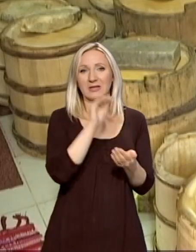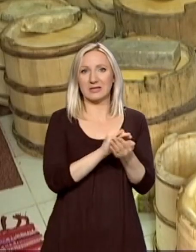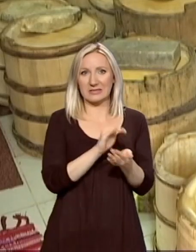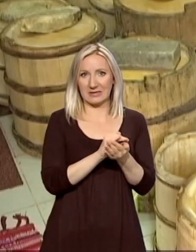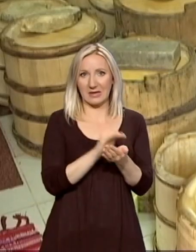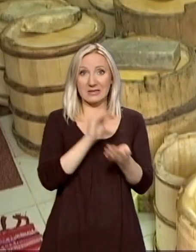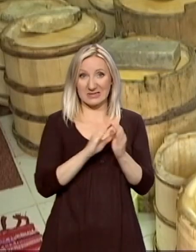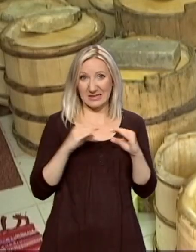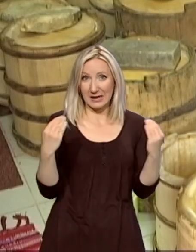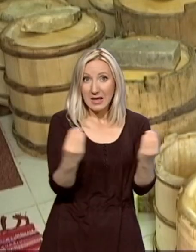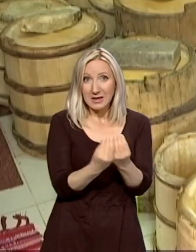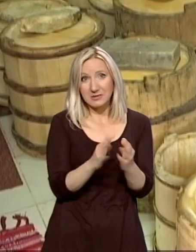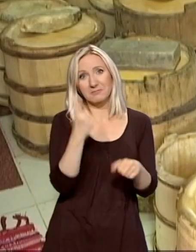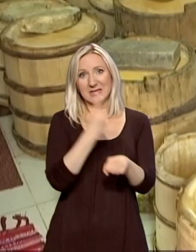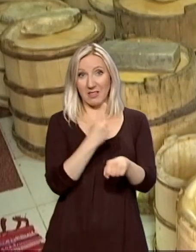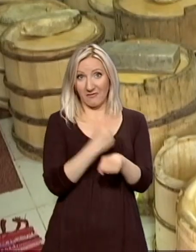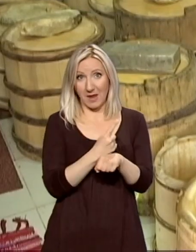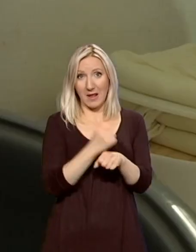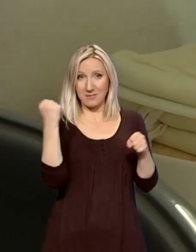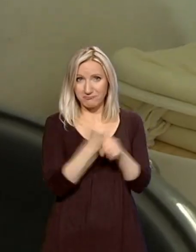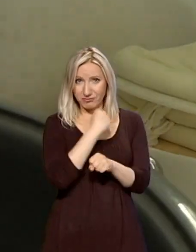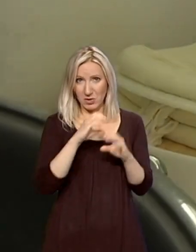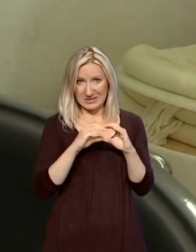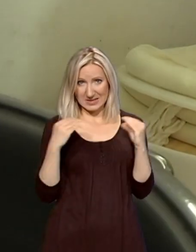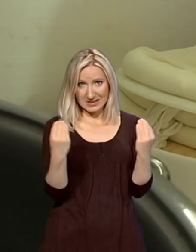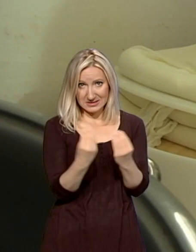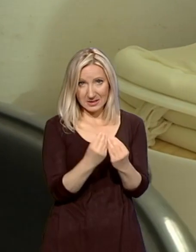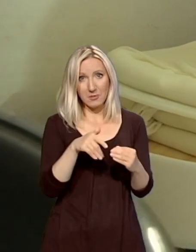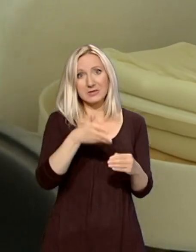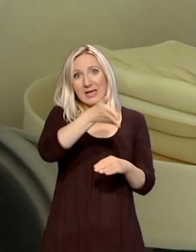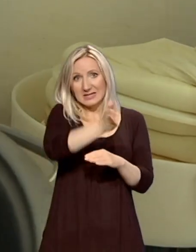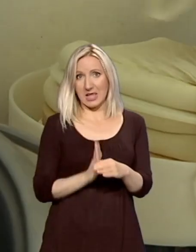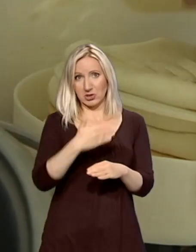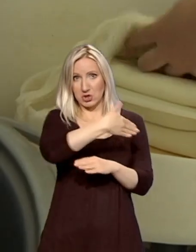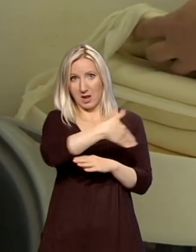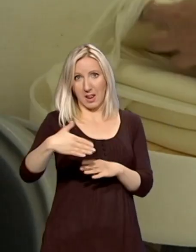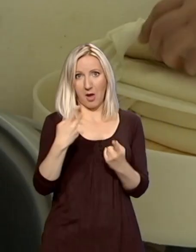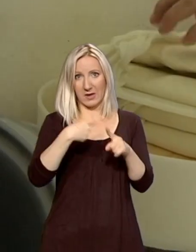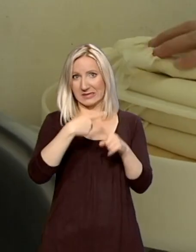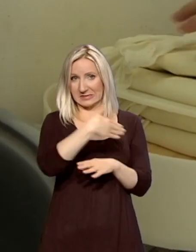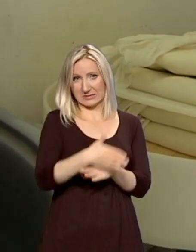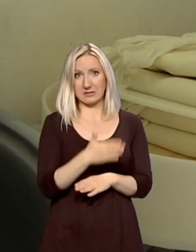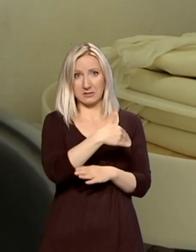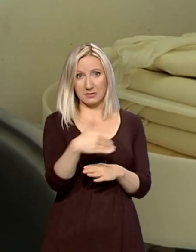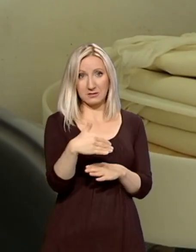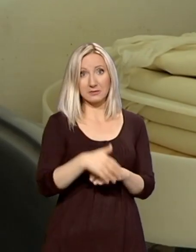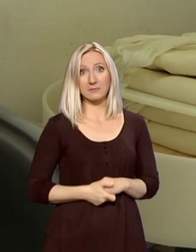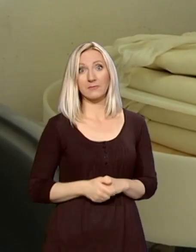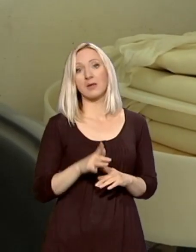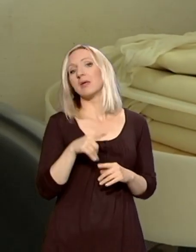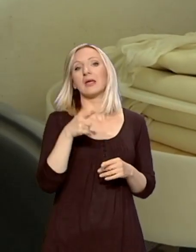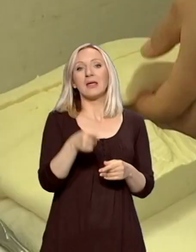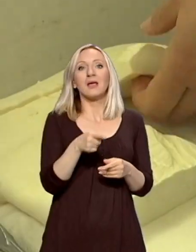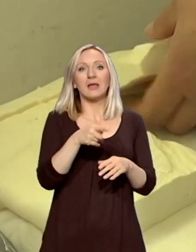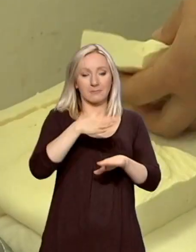sat vremena. Kada se usiri, onda se prekrsti i stavlja u